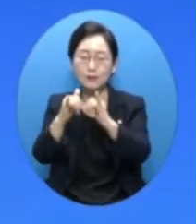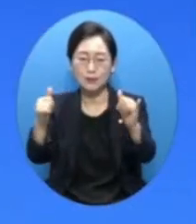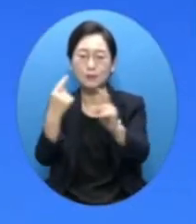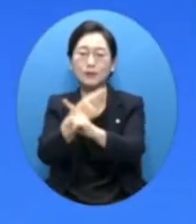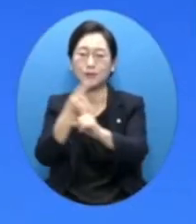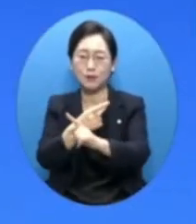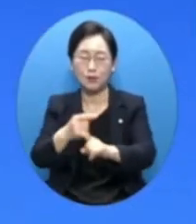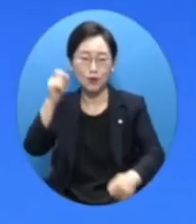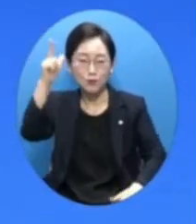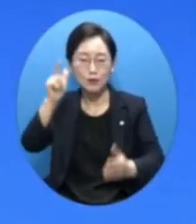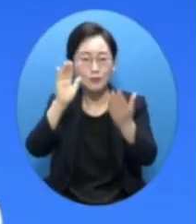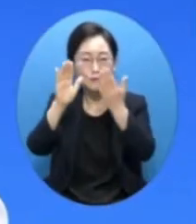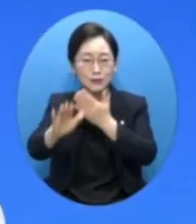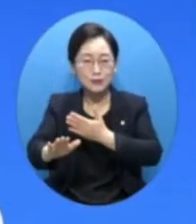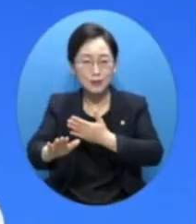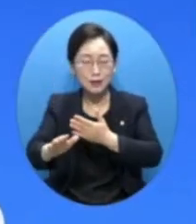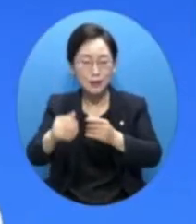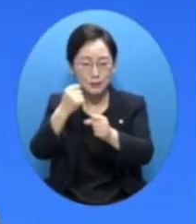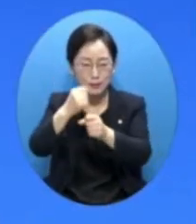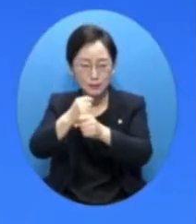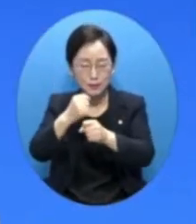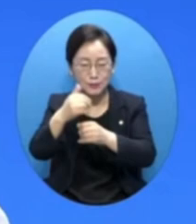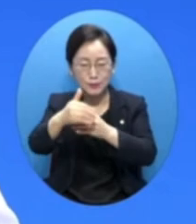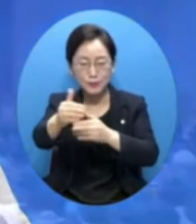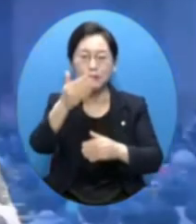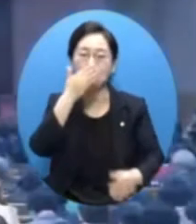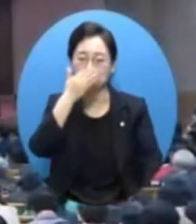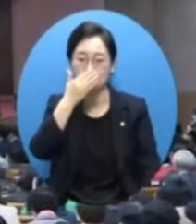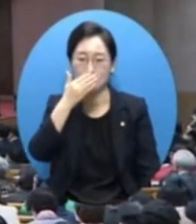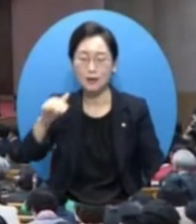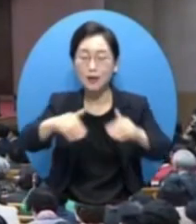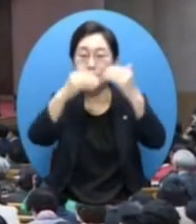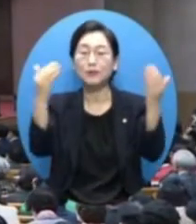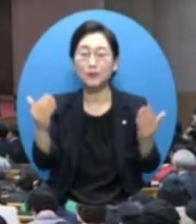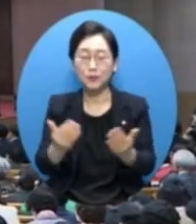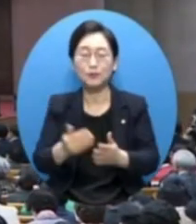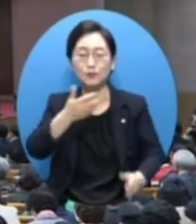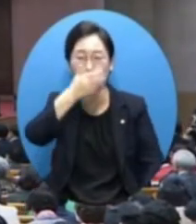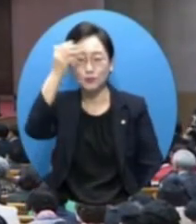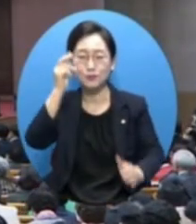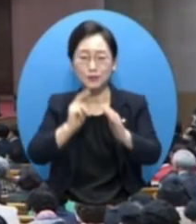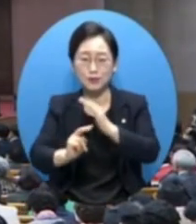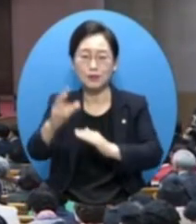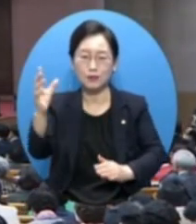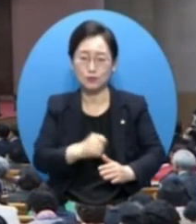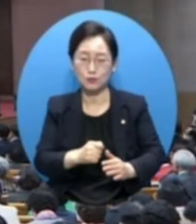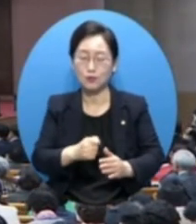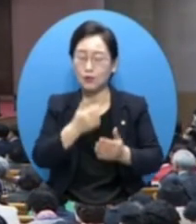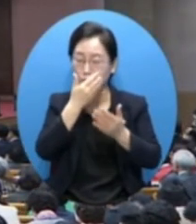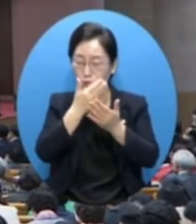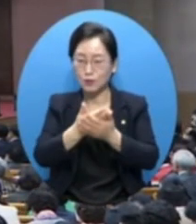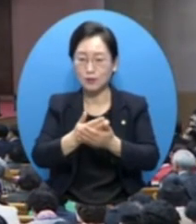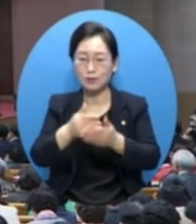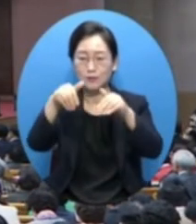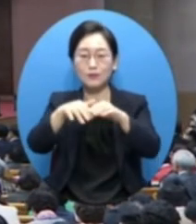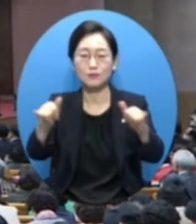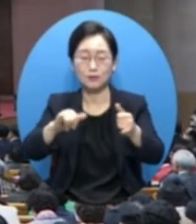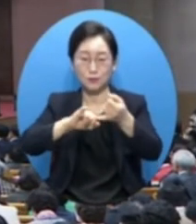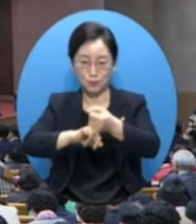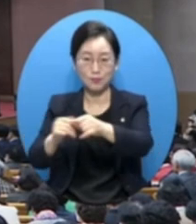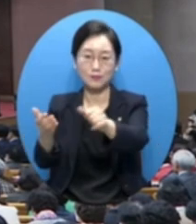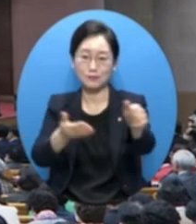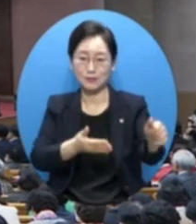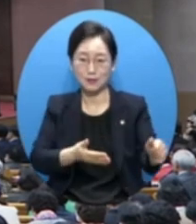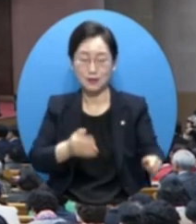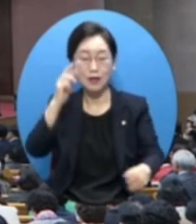위대한 미래를 우리에게 만들어내게 되는 것입니다. 우리 모두가 큰 꿈과 비전을 갖고 나가는 주님의 귀한 일꾼들이 되기를 바랍니다. 사도